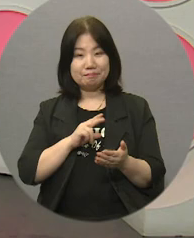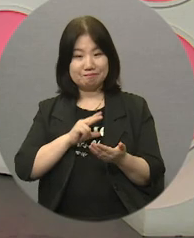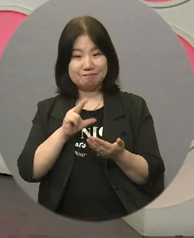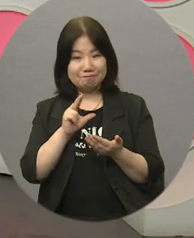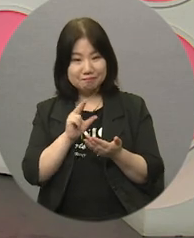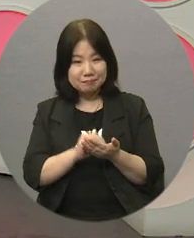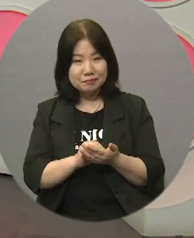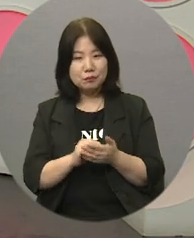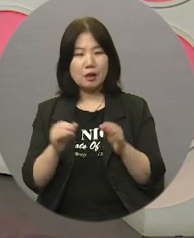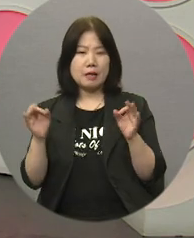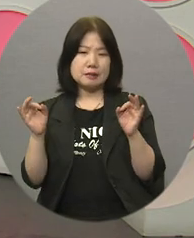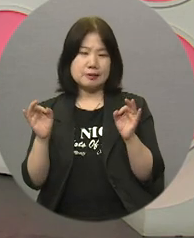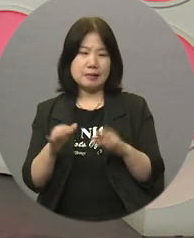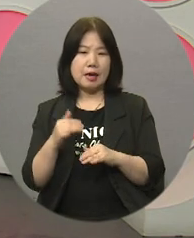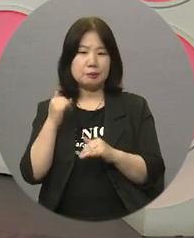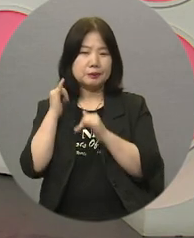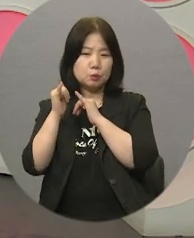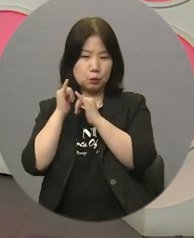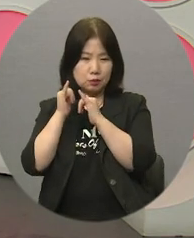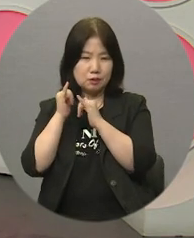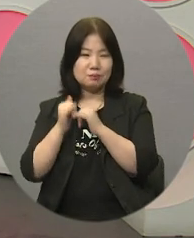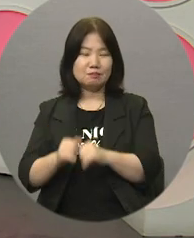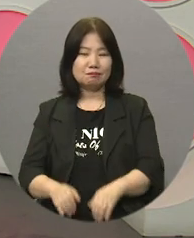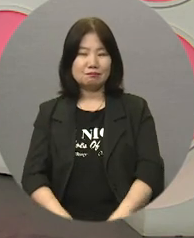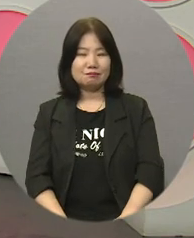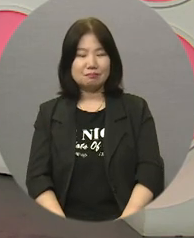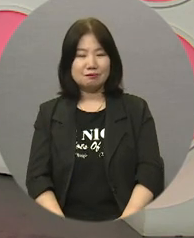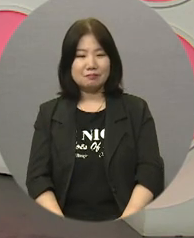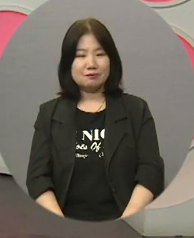제목은요, 짧은 통화입니다.